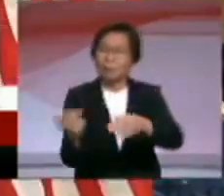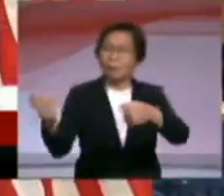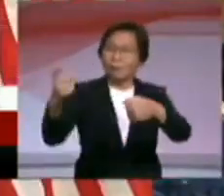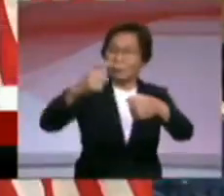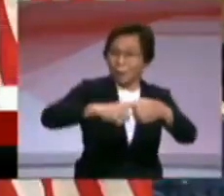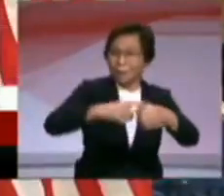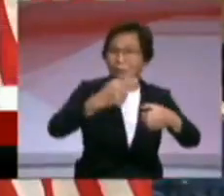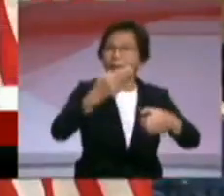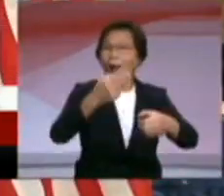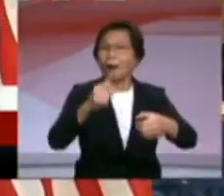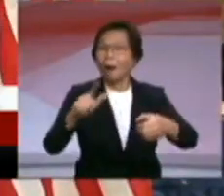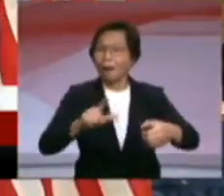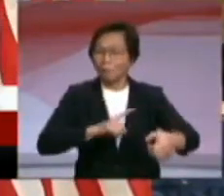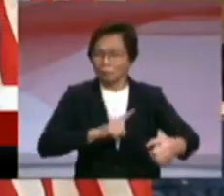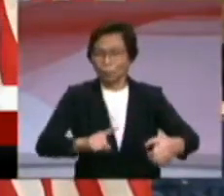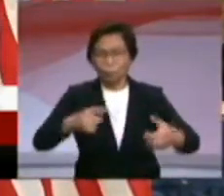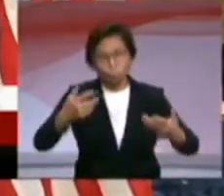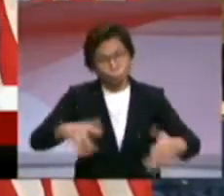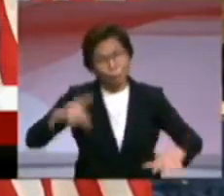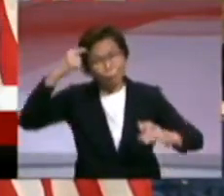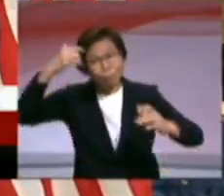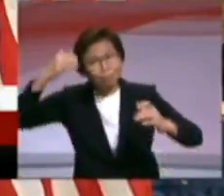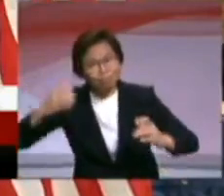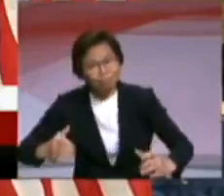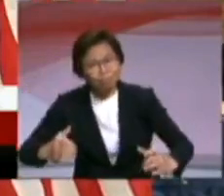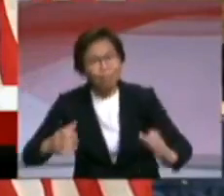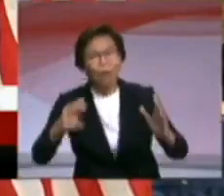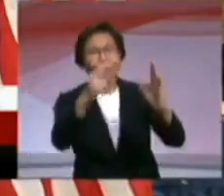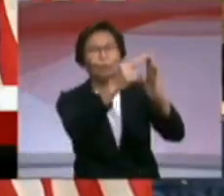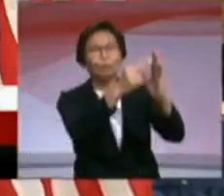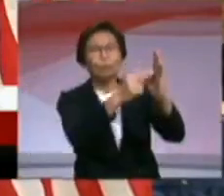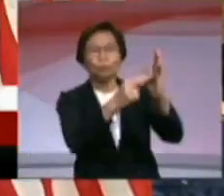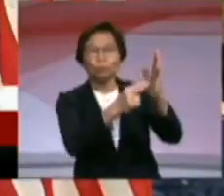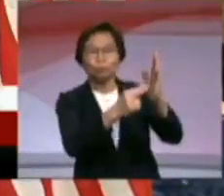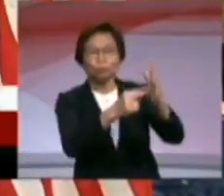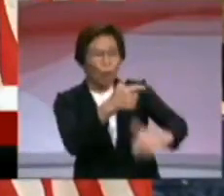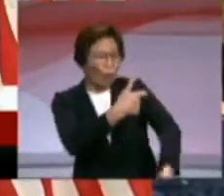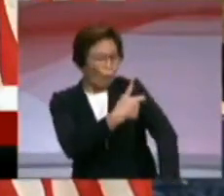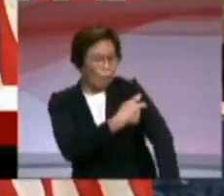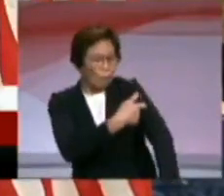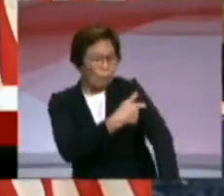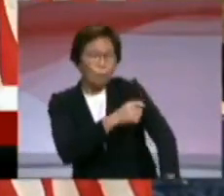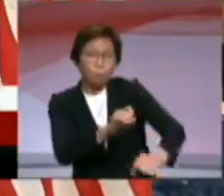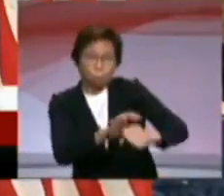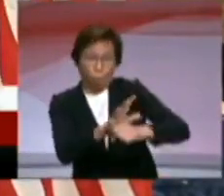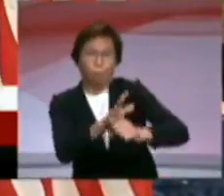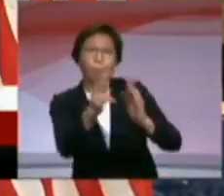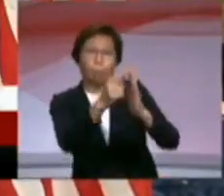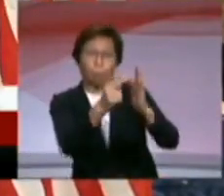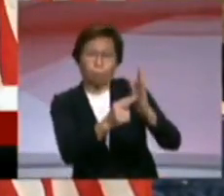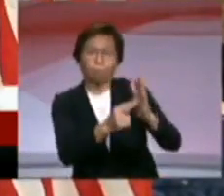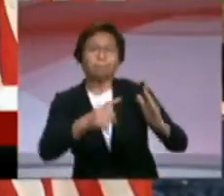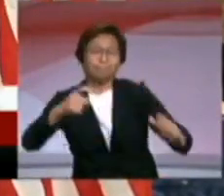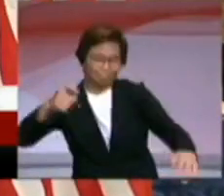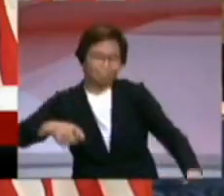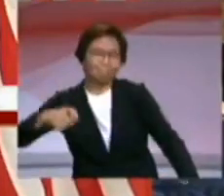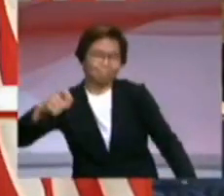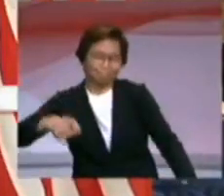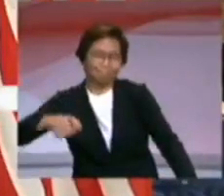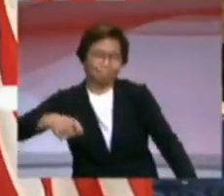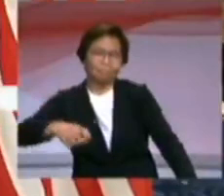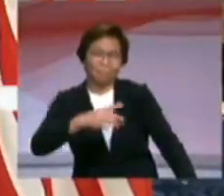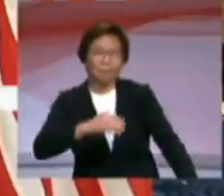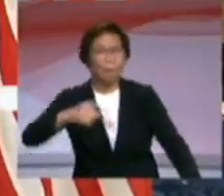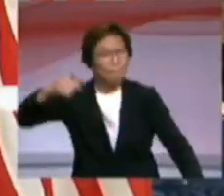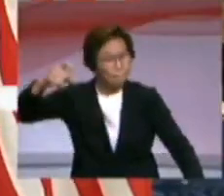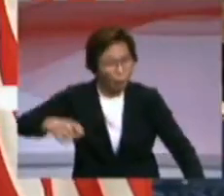Ugama Islam telah memutuskan hukum penggunaan vaksin COVID-19 adalah harus